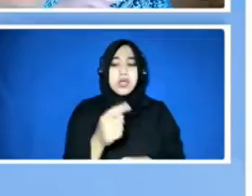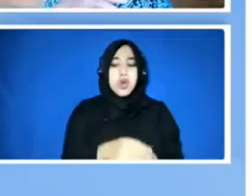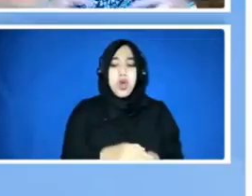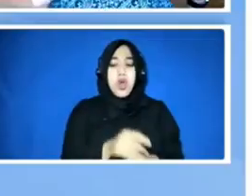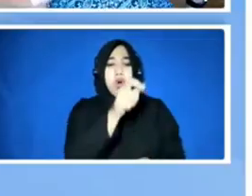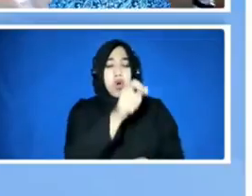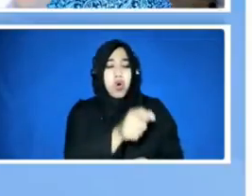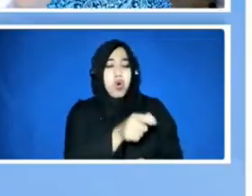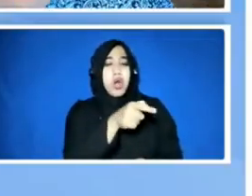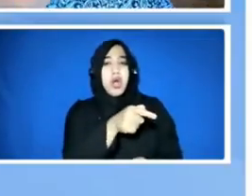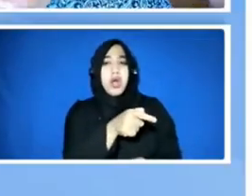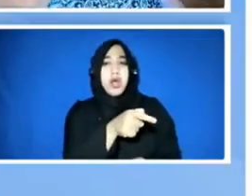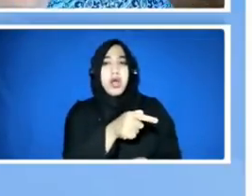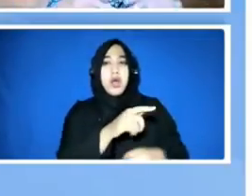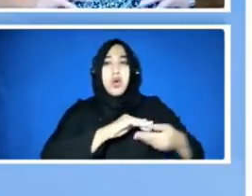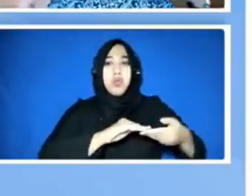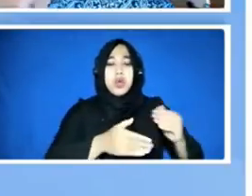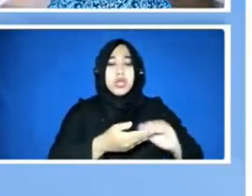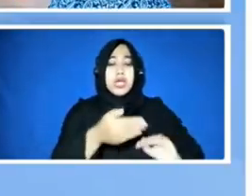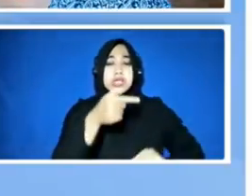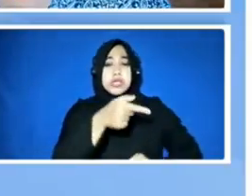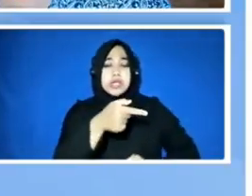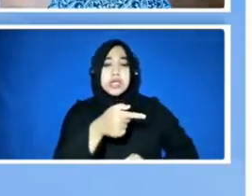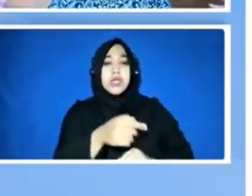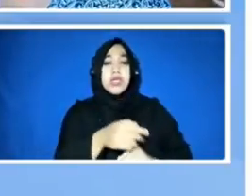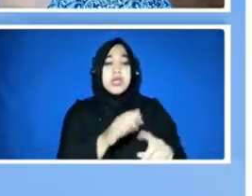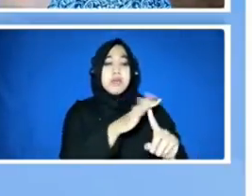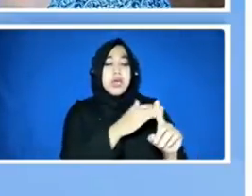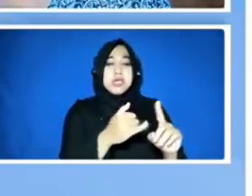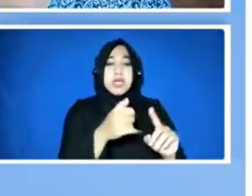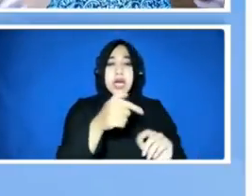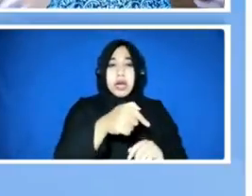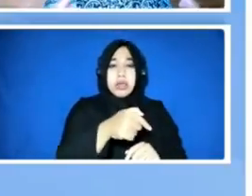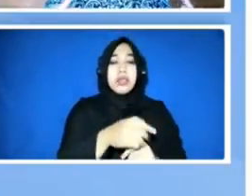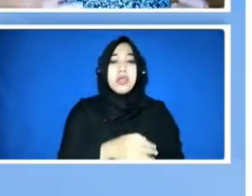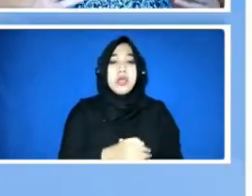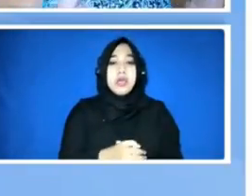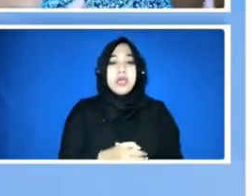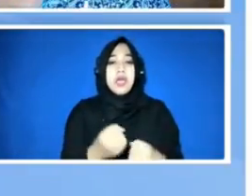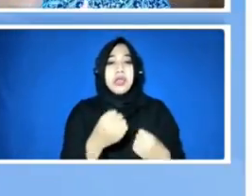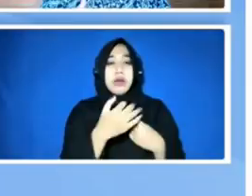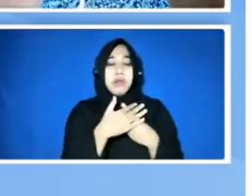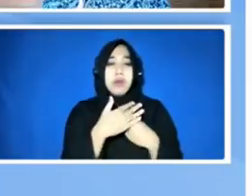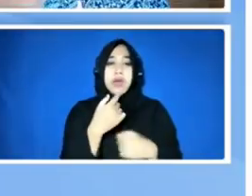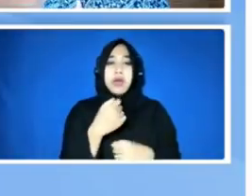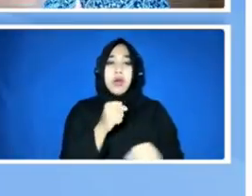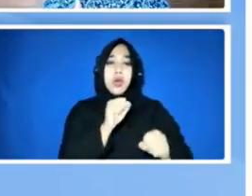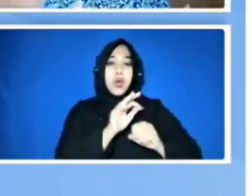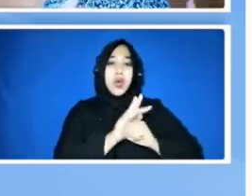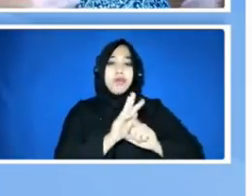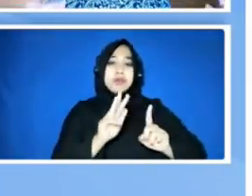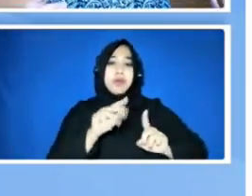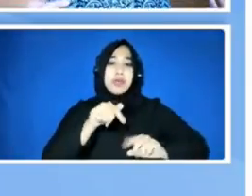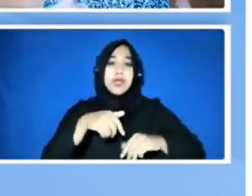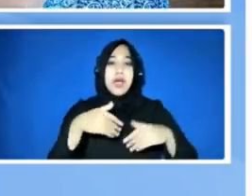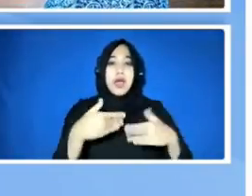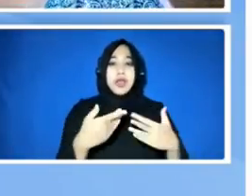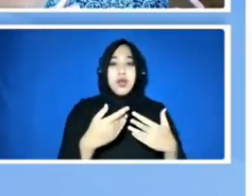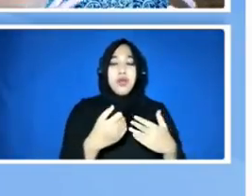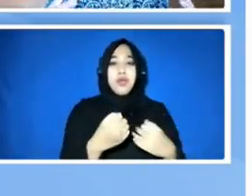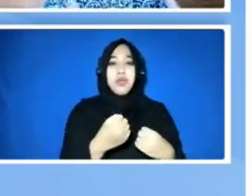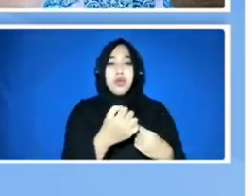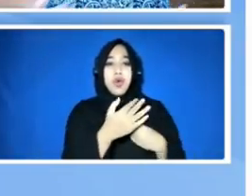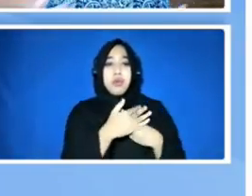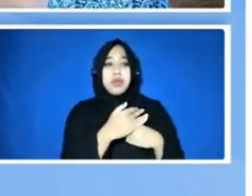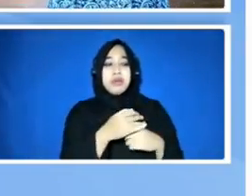orang di dalam sebuah komunitas atau di dalam sebuah masyarakat, di dalam suatu masyarakat yang terpapar COVID-19 atau terpapar suatu